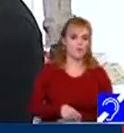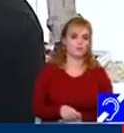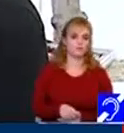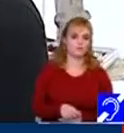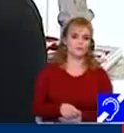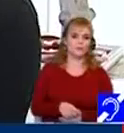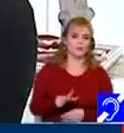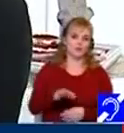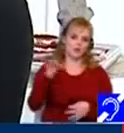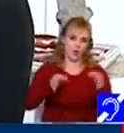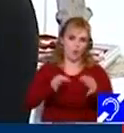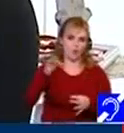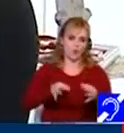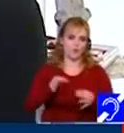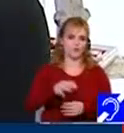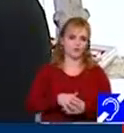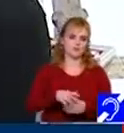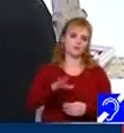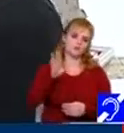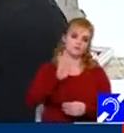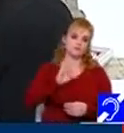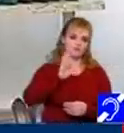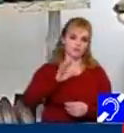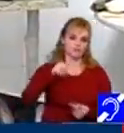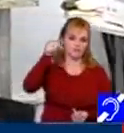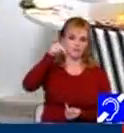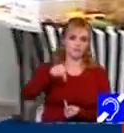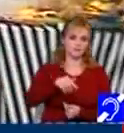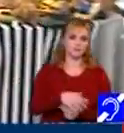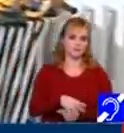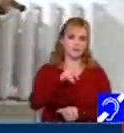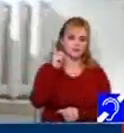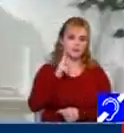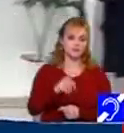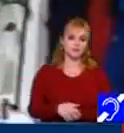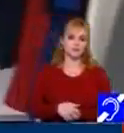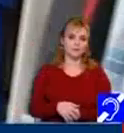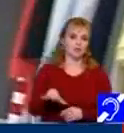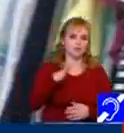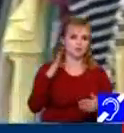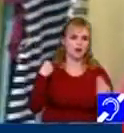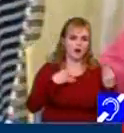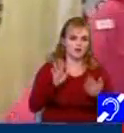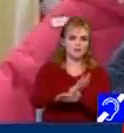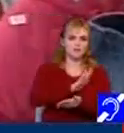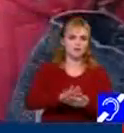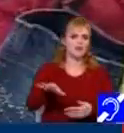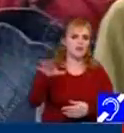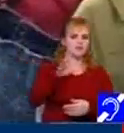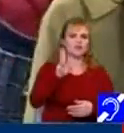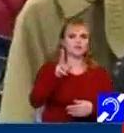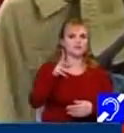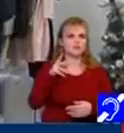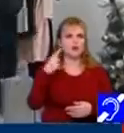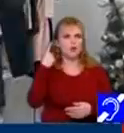chiar este pentru o doamnă sau o fată, depinde după gusturile fiecărui. Toate actele de caritate, mai ales când este vorba de copii, nu pot